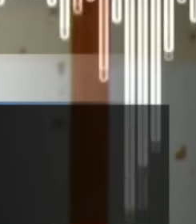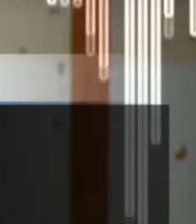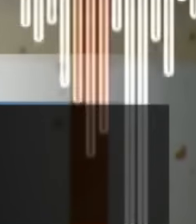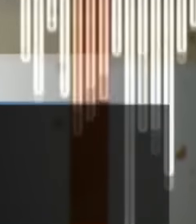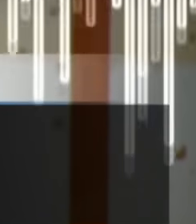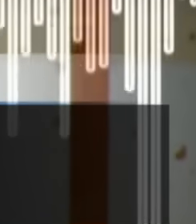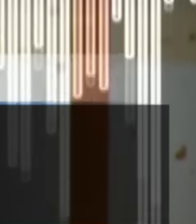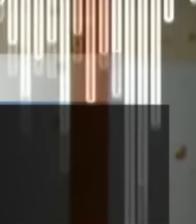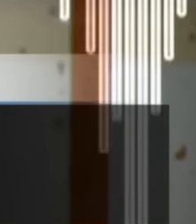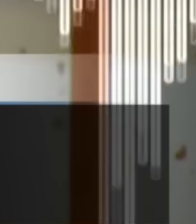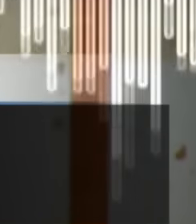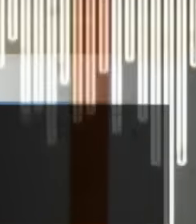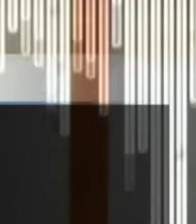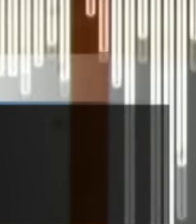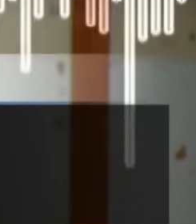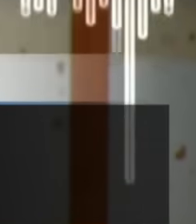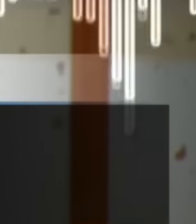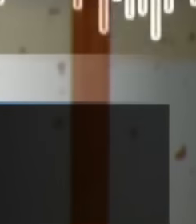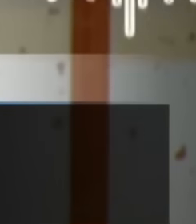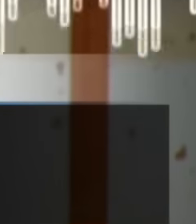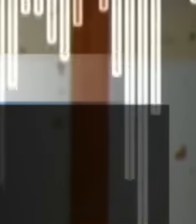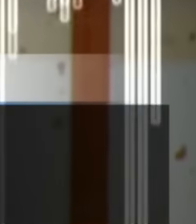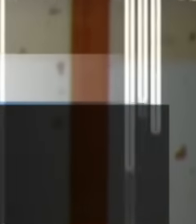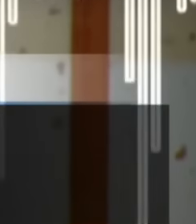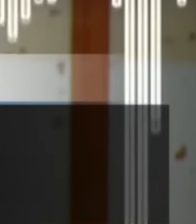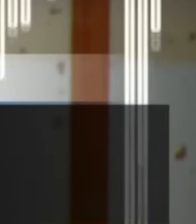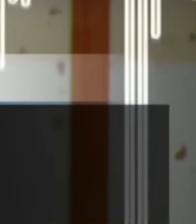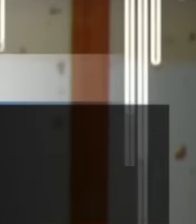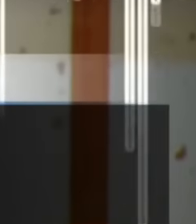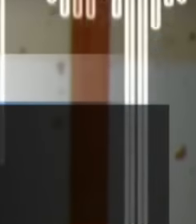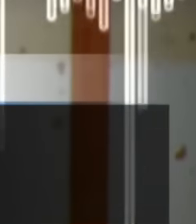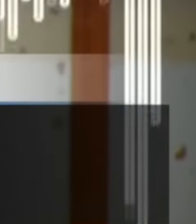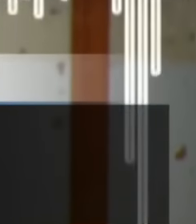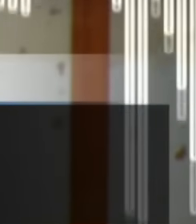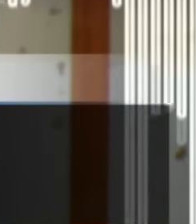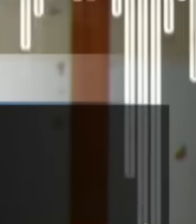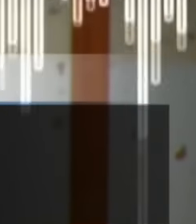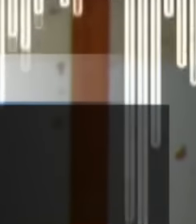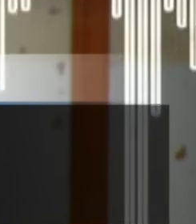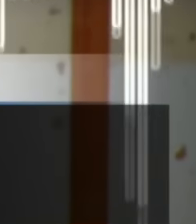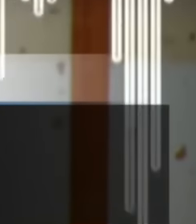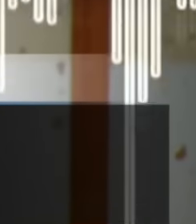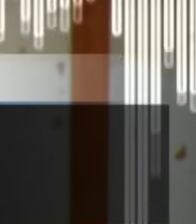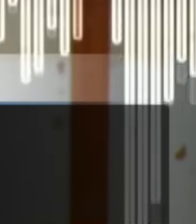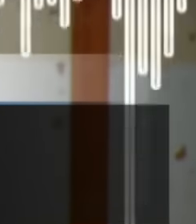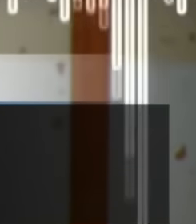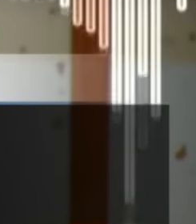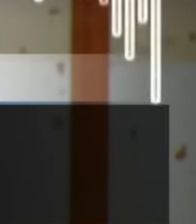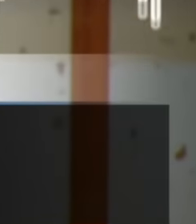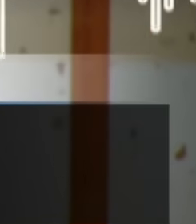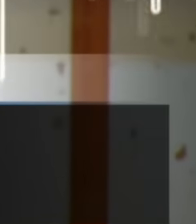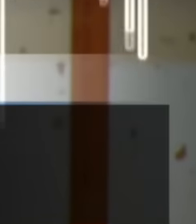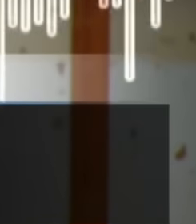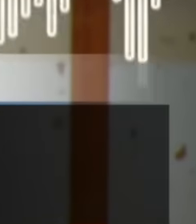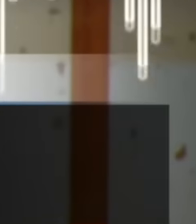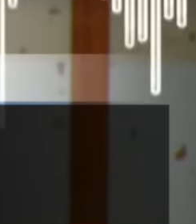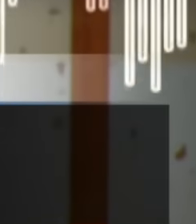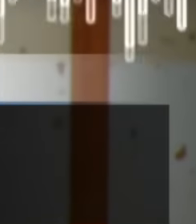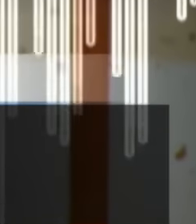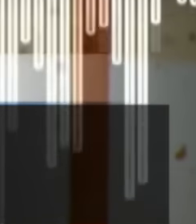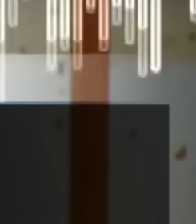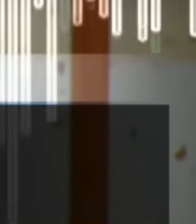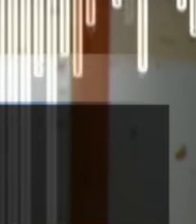위해 가지고 국민적 동의를 얻기 어려운 법안, 정책 이거 강행하고 일방적으로 국회를 운영하고